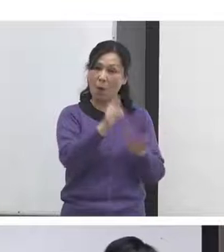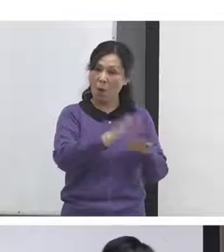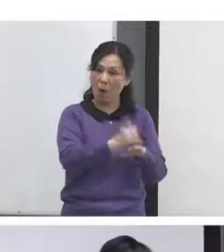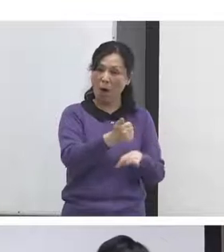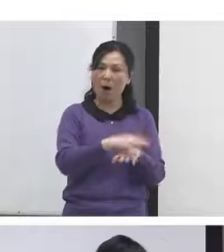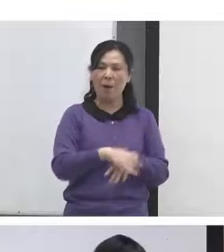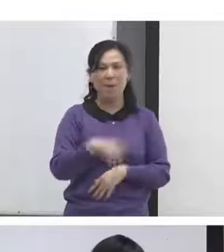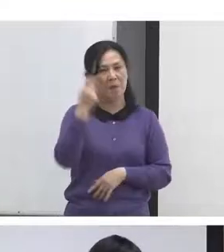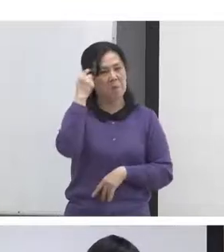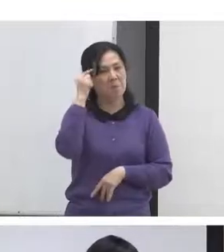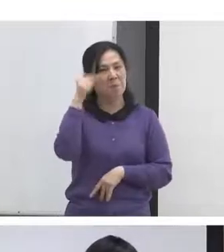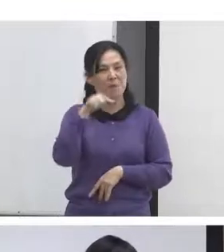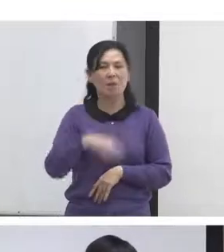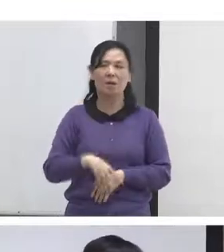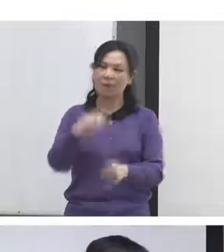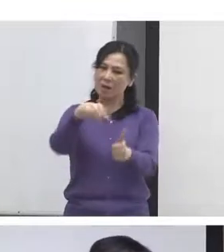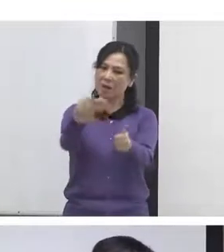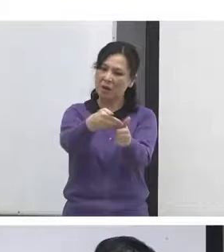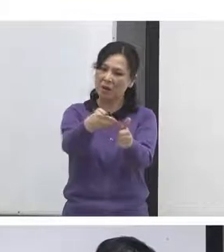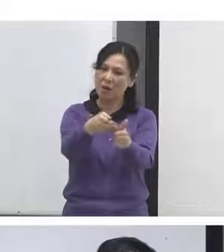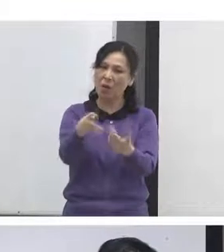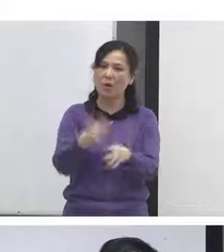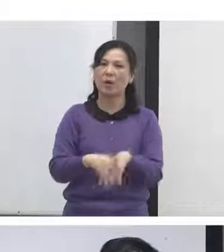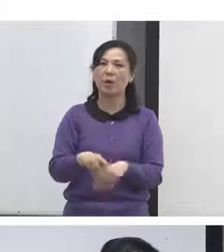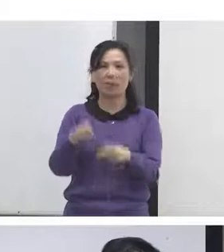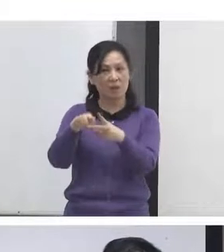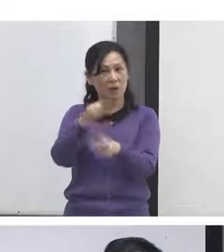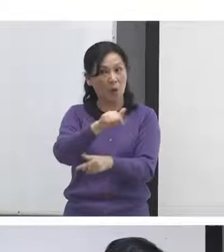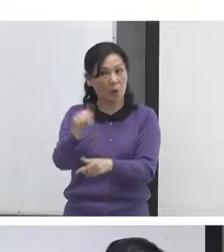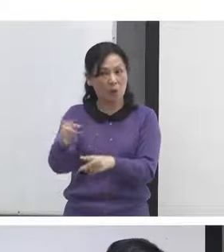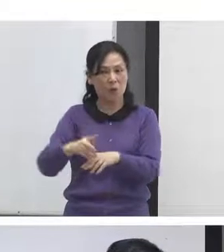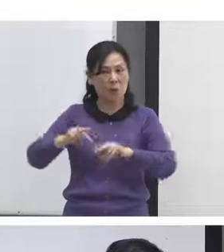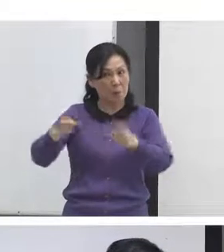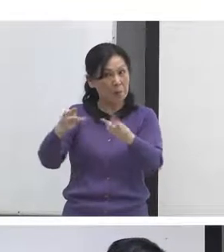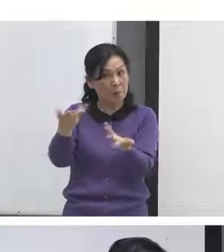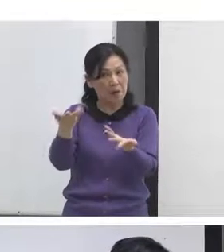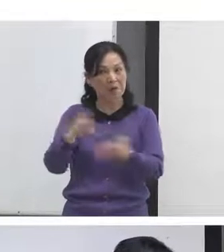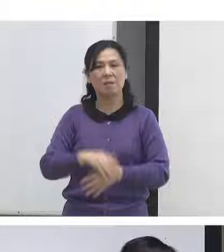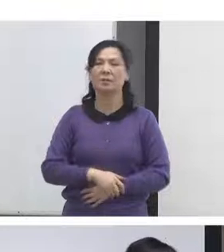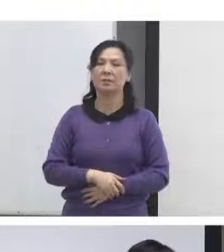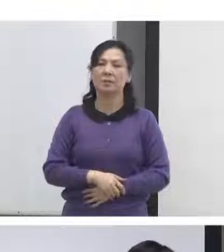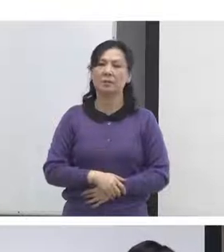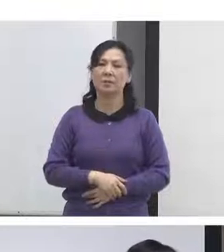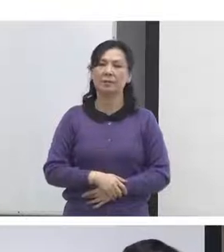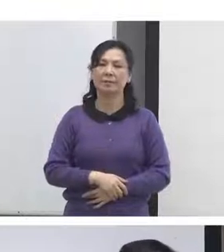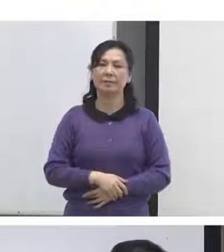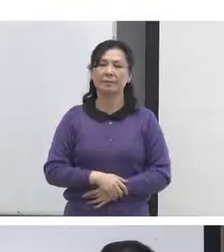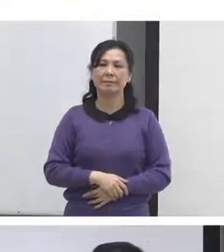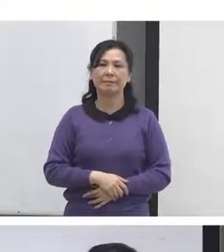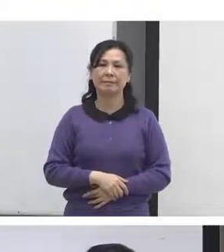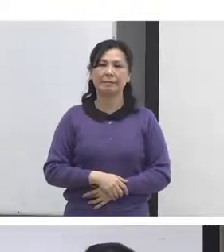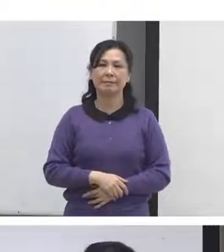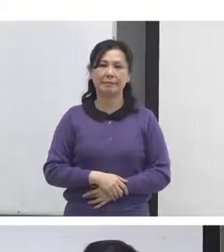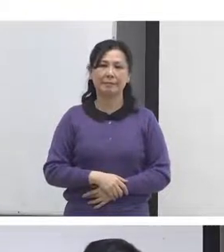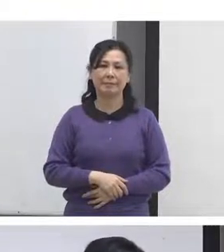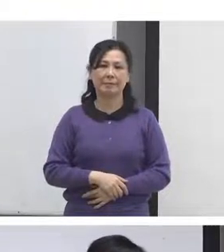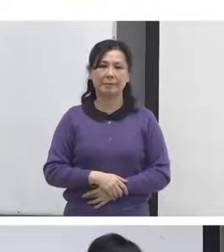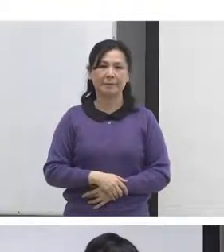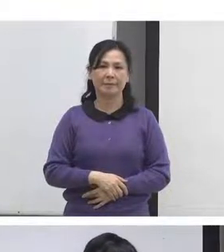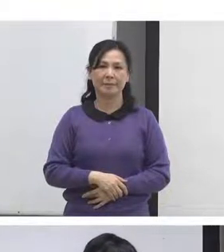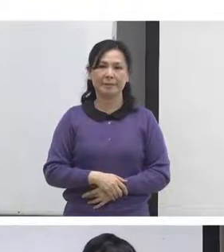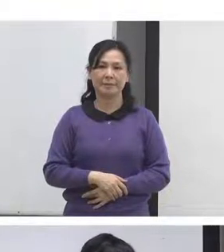多想法，例如说能不能从教育或能不能从工具。那我自己的想法是说，能不能就是譬如说，因